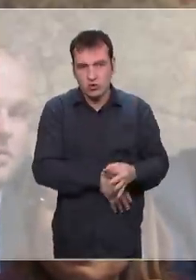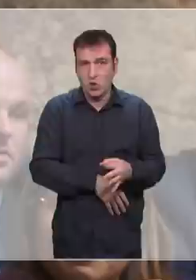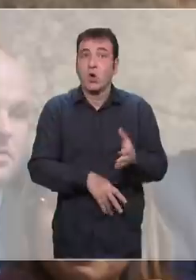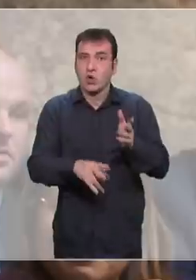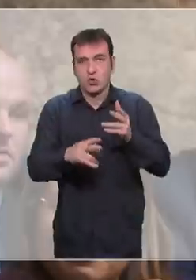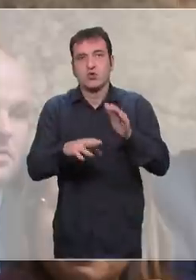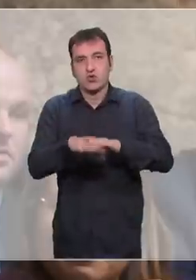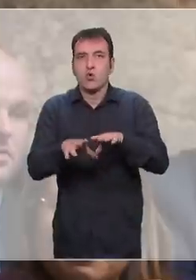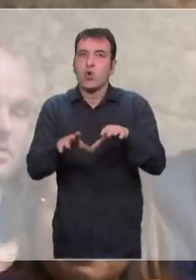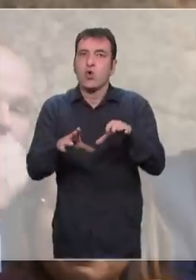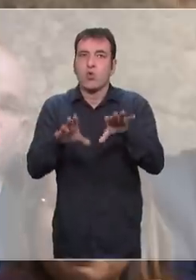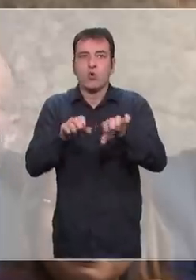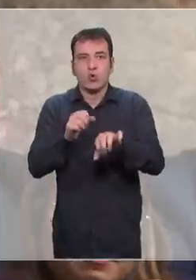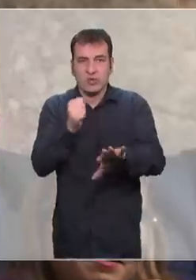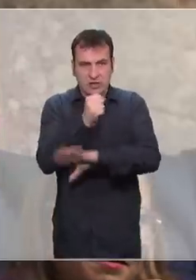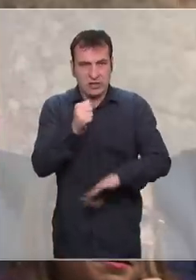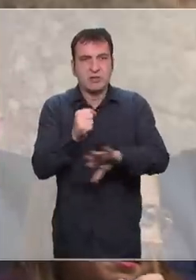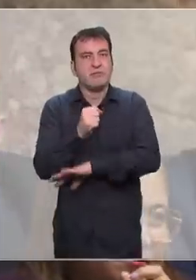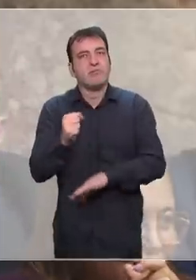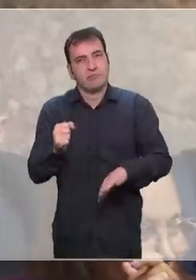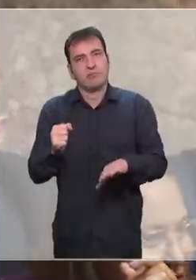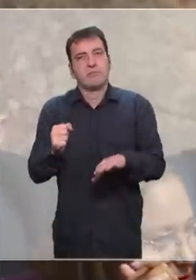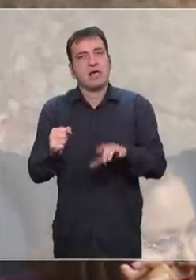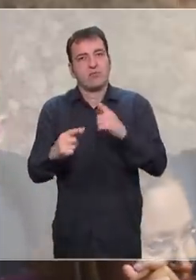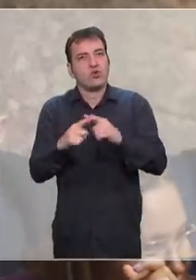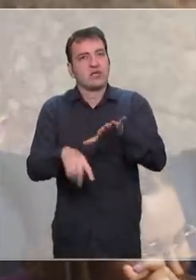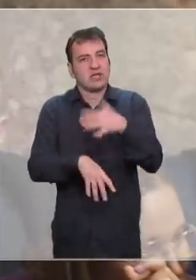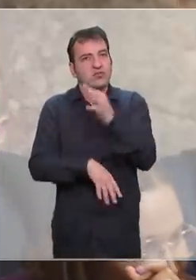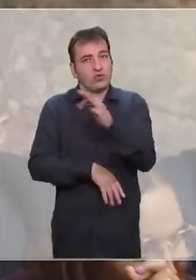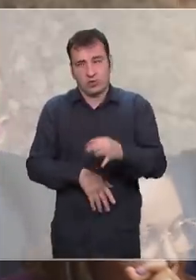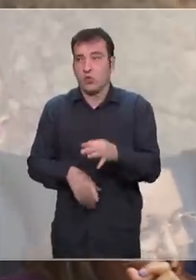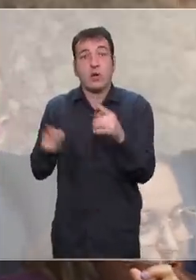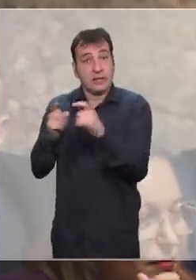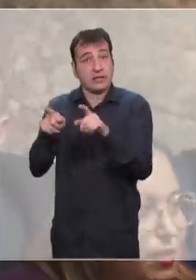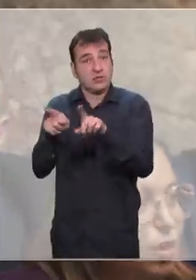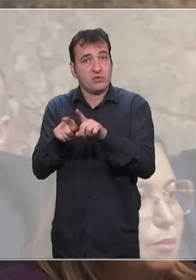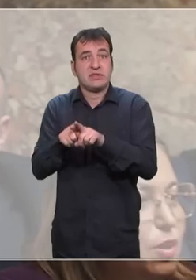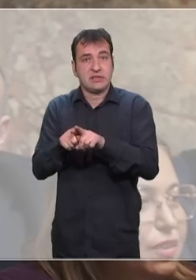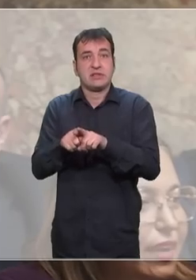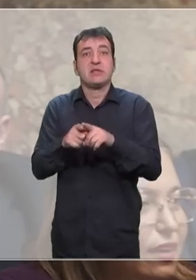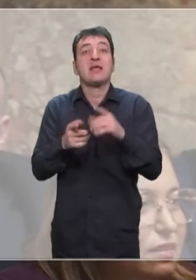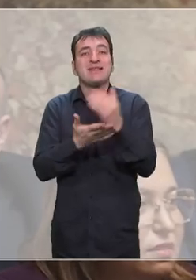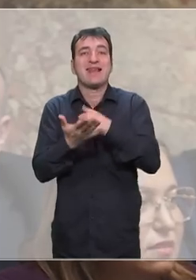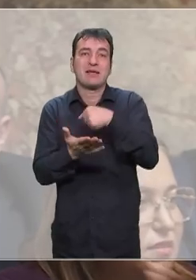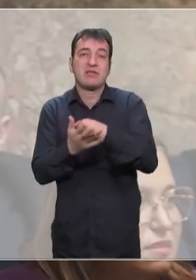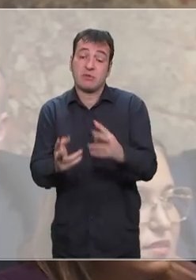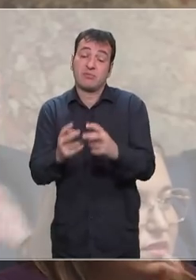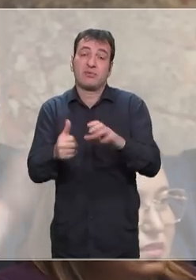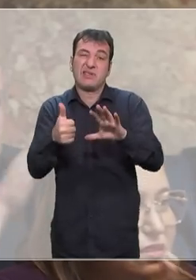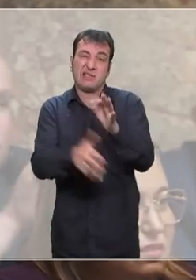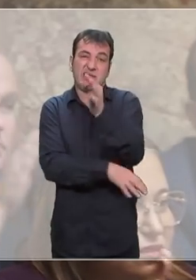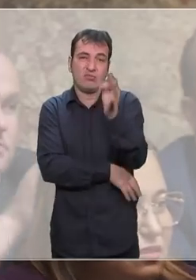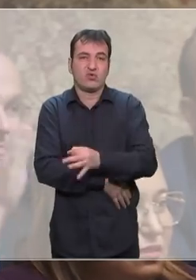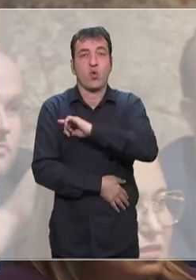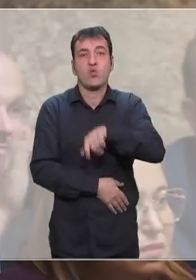essentiels, plus 15% pour l'électricité et seulement 6% pour le SMIC indexé à l'inflation. Nous avons proposé le